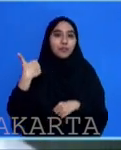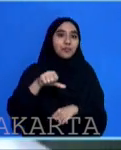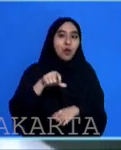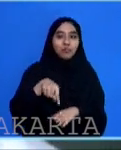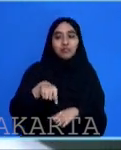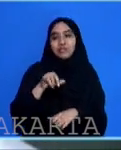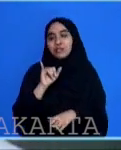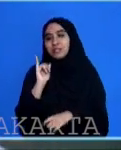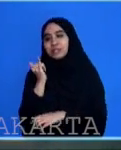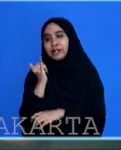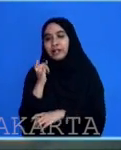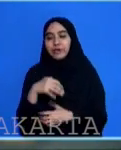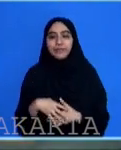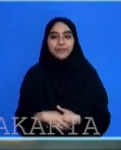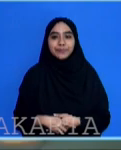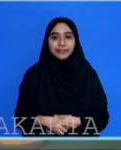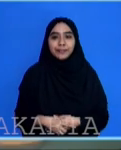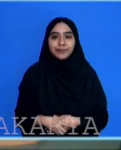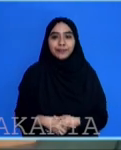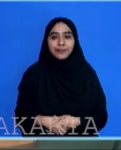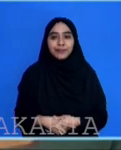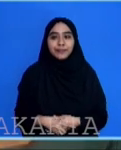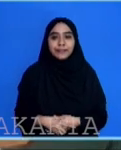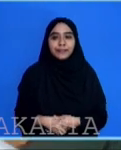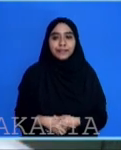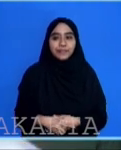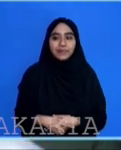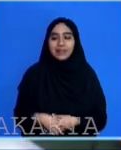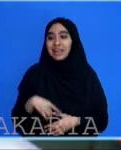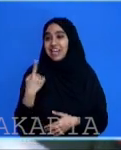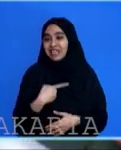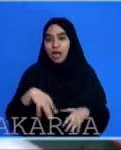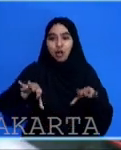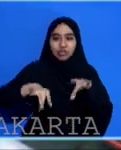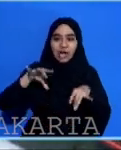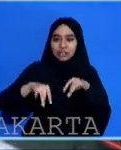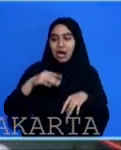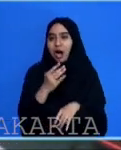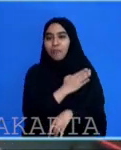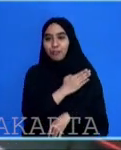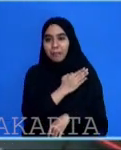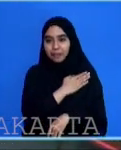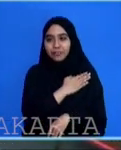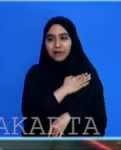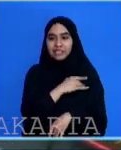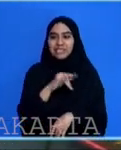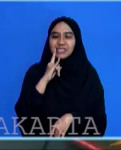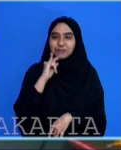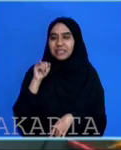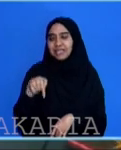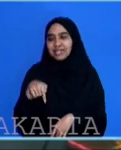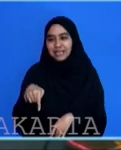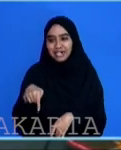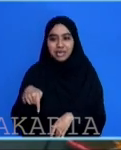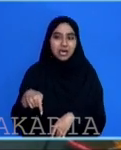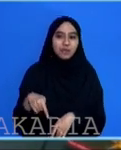Sekarang kita nanti bicaranya koordinasinya sama kabupaten ya seperti ini kan